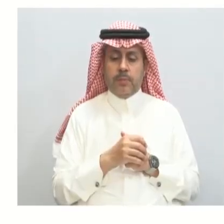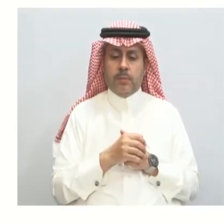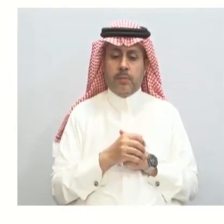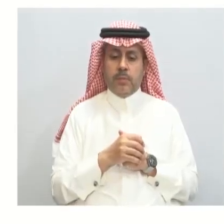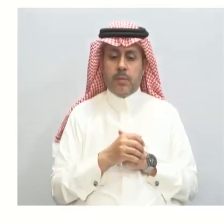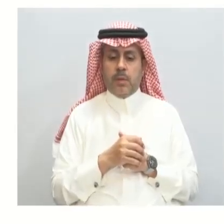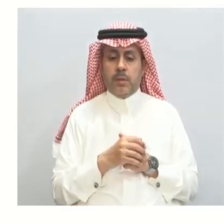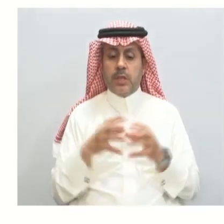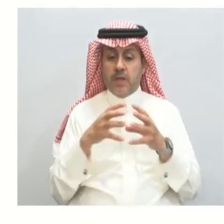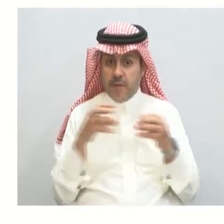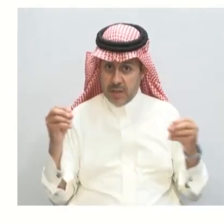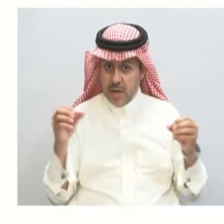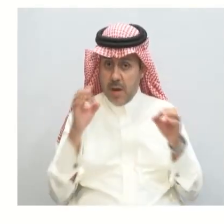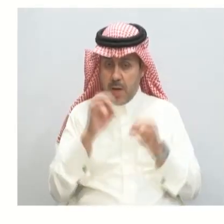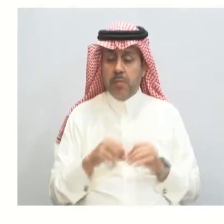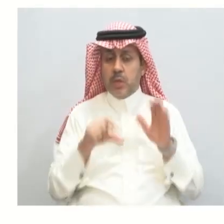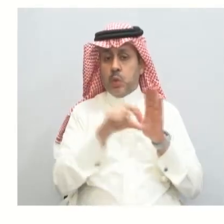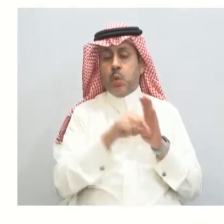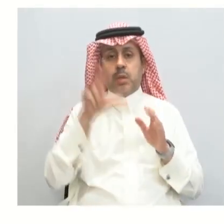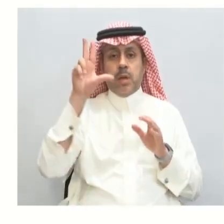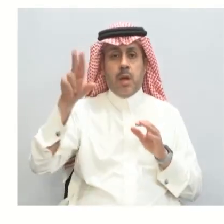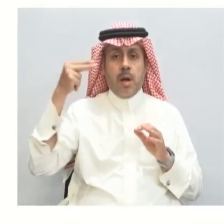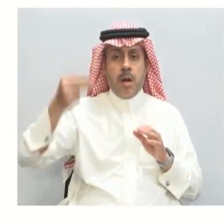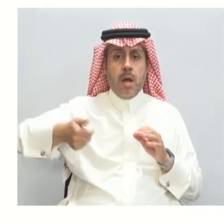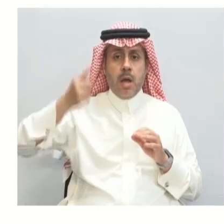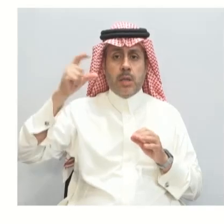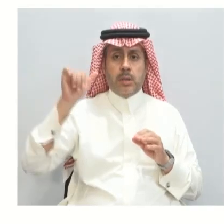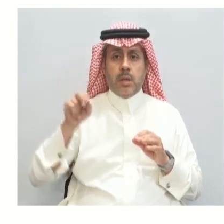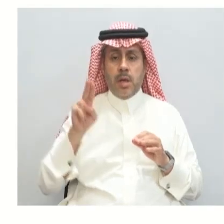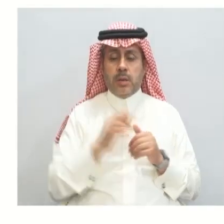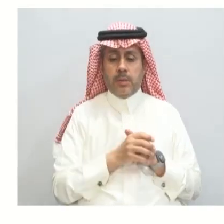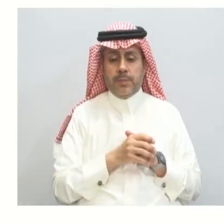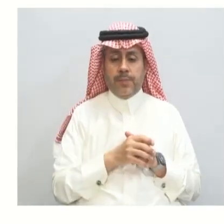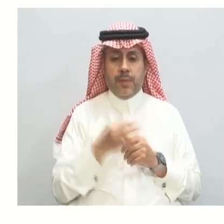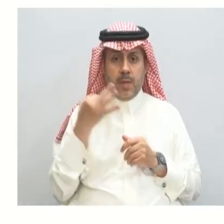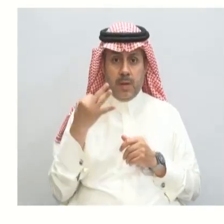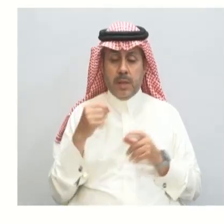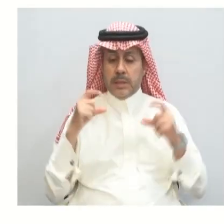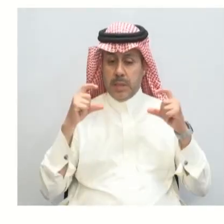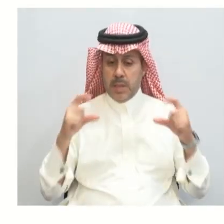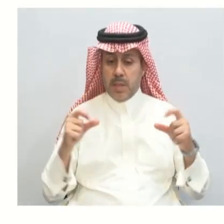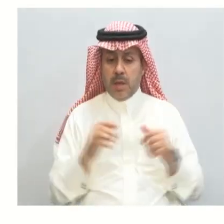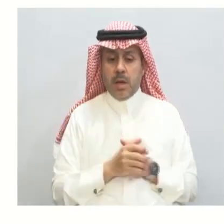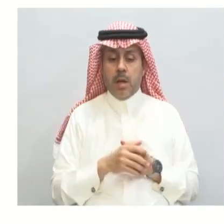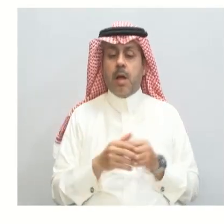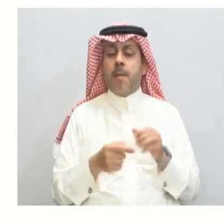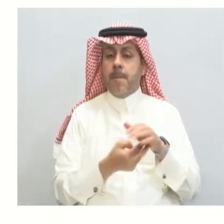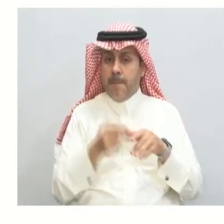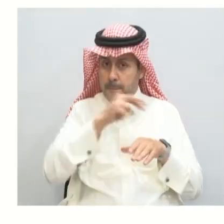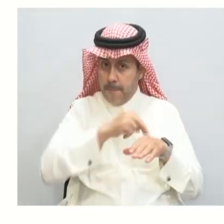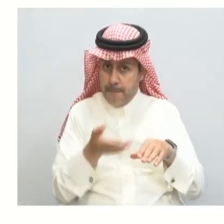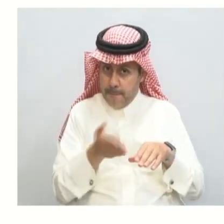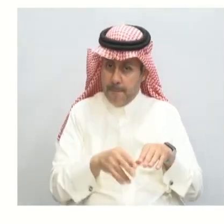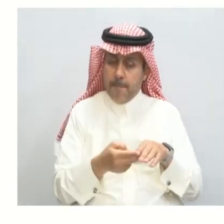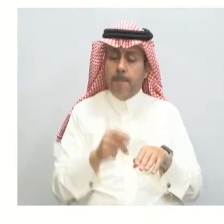معناها كذلك فسرنا الايات من سوره العاديات كذلك ذكرنا وادلي على على البعث من